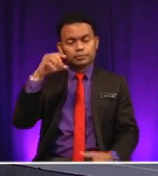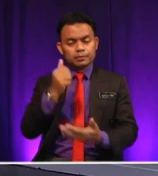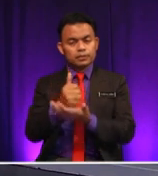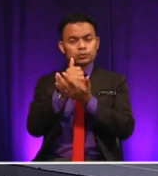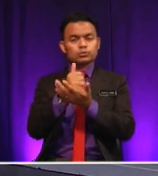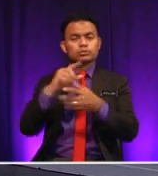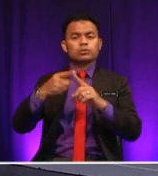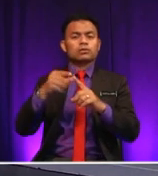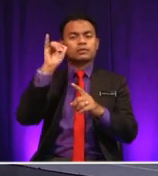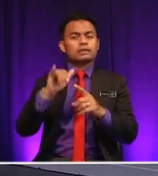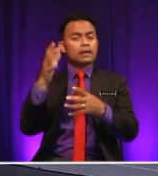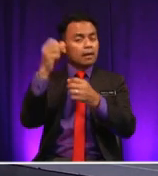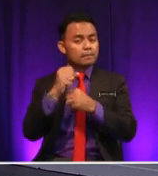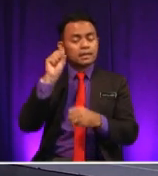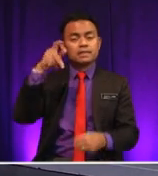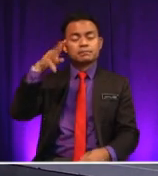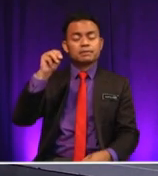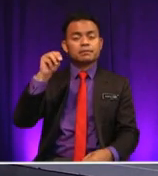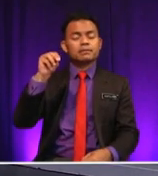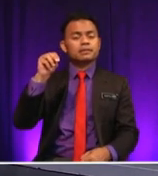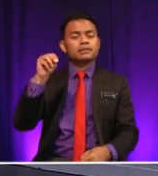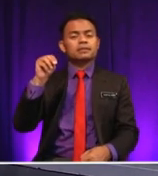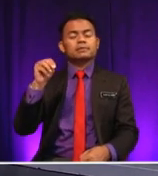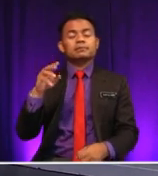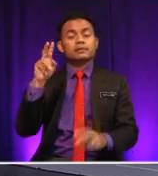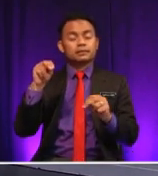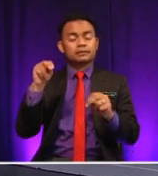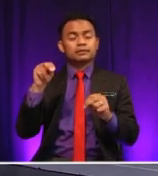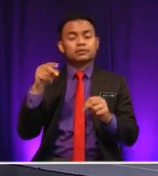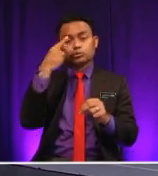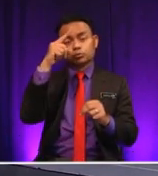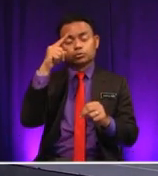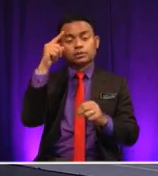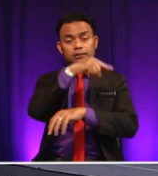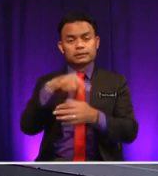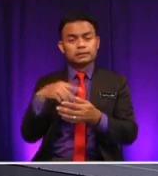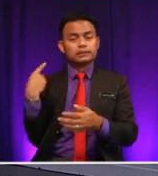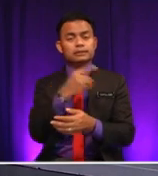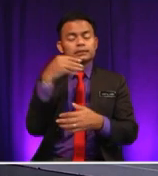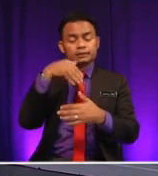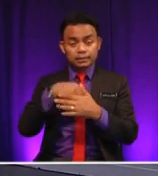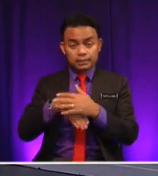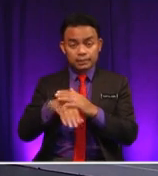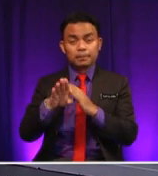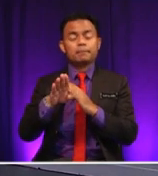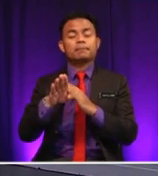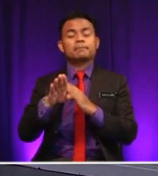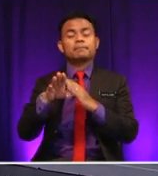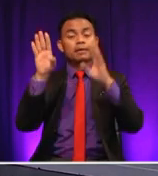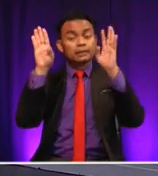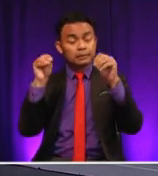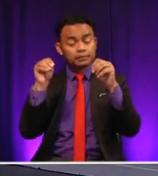SPM tak lama lagi untuk hari ini kita dalam mata pelajaran kesastraan Melayu komunikatif untuk